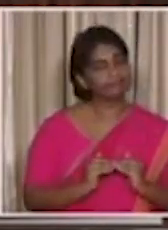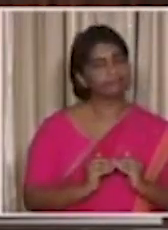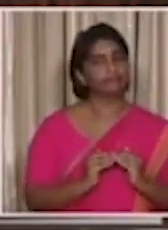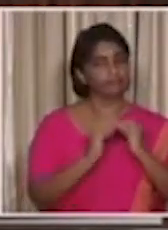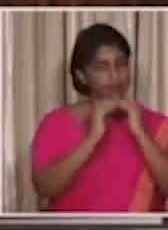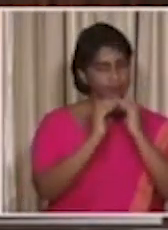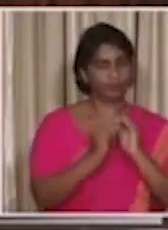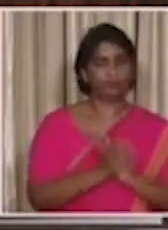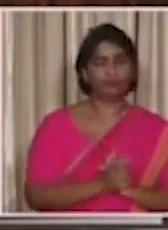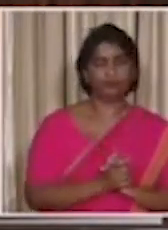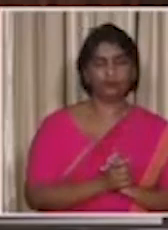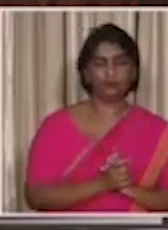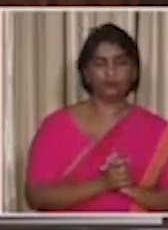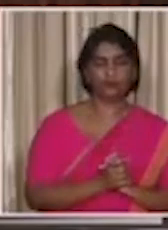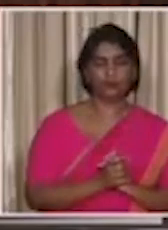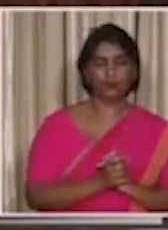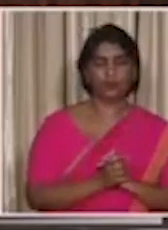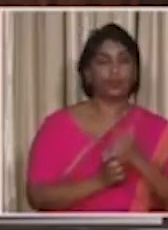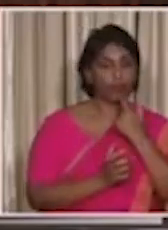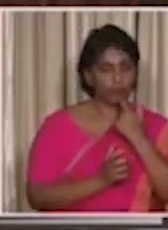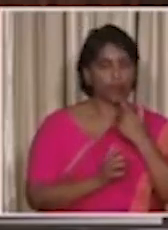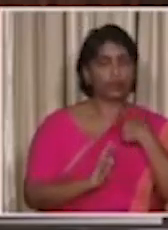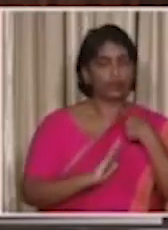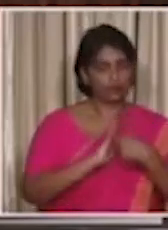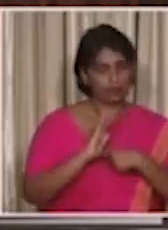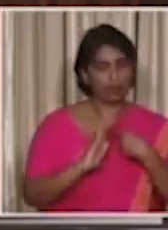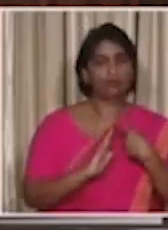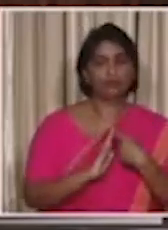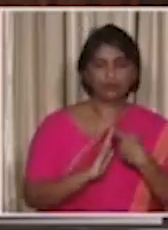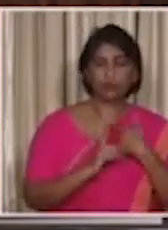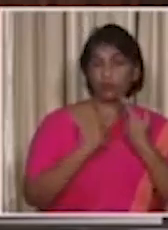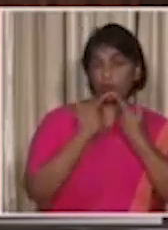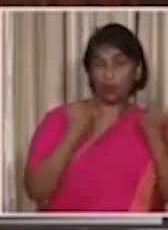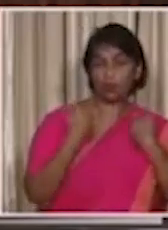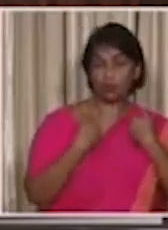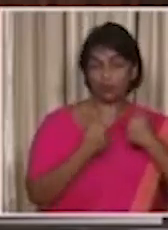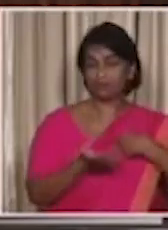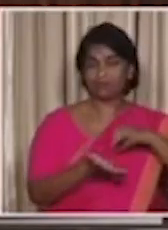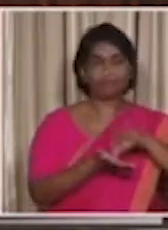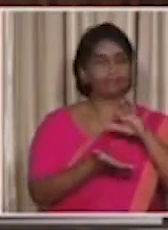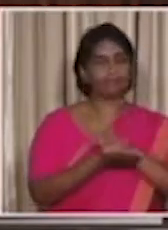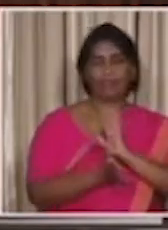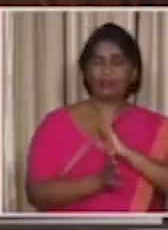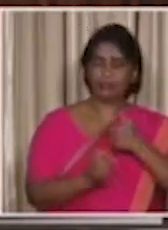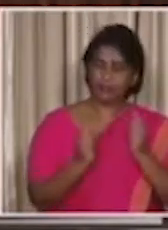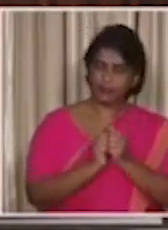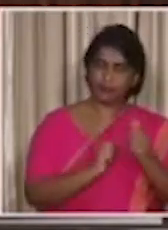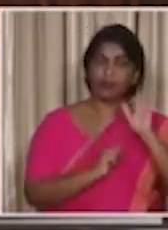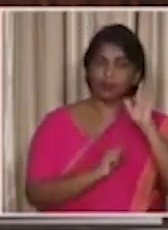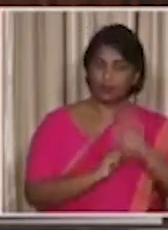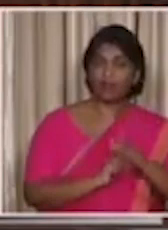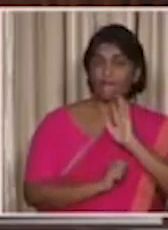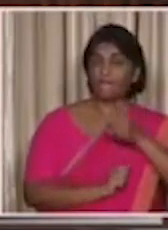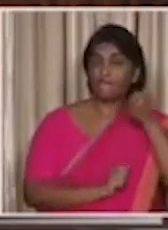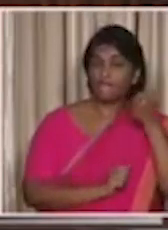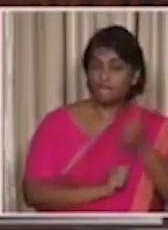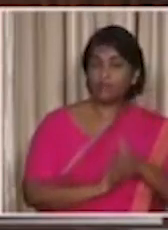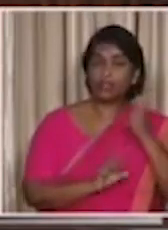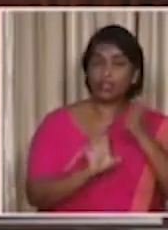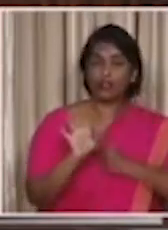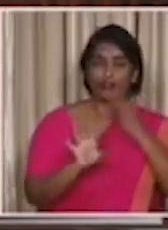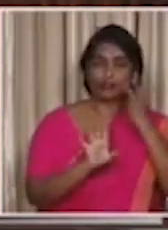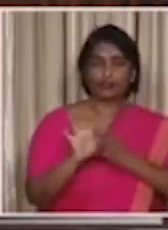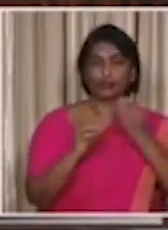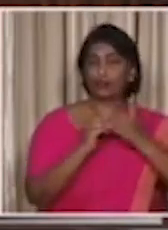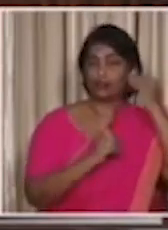ගොඩනංවන්නයි. ඔව්, මම රට වෙනුවෙන් ජනප්‍රිය නොවන තීරණ ගන්නවා. ඒ තීරණ වැදගත්කම තව අවුරුදු